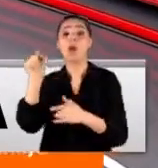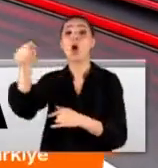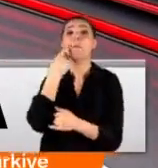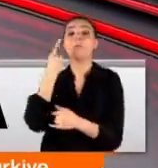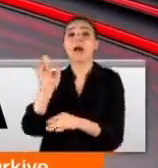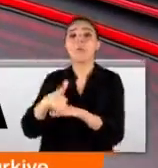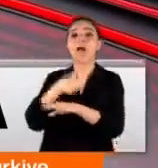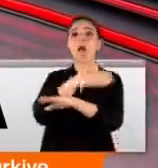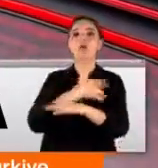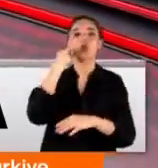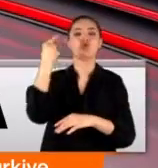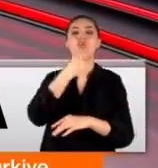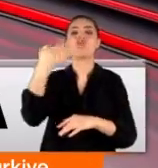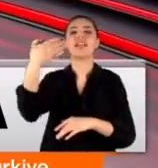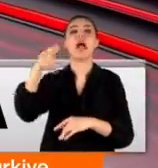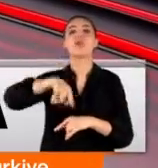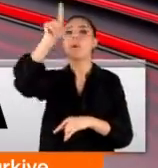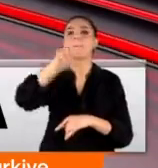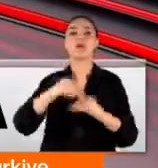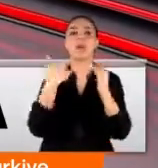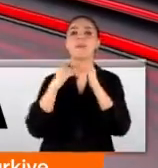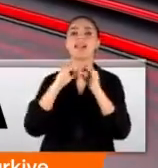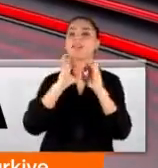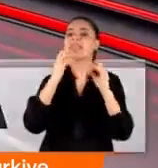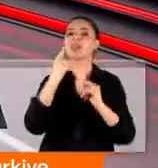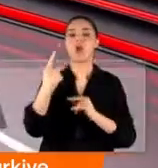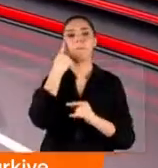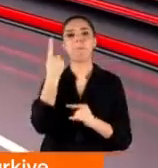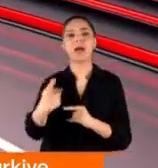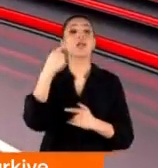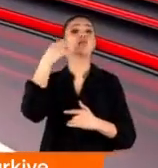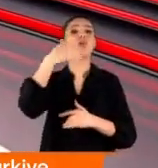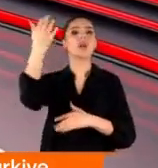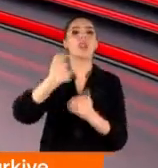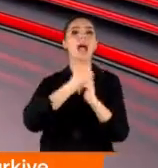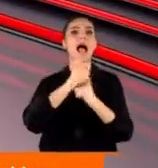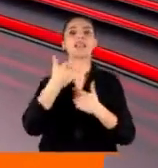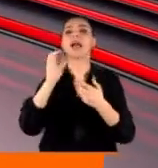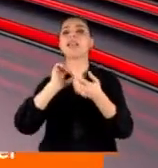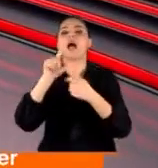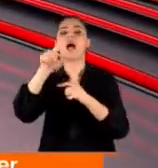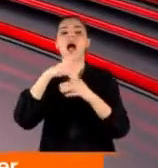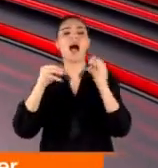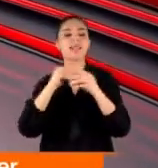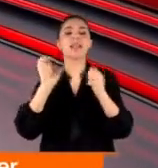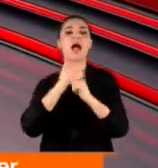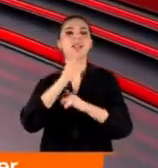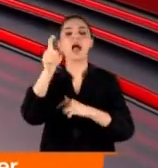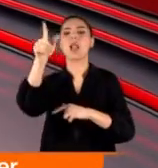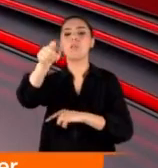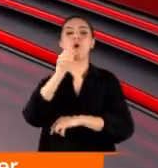gitmeden Cumhurbaşkanı'nın gün içinde verdiği mesajlara bir bakmamız lazım. Erdoğan güne Adana, Antalya, Bursa ve Muğla il kongreleriyle